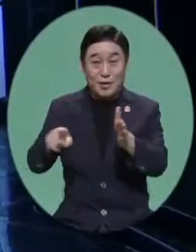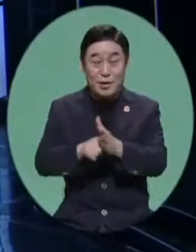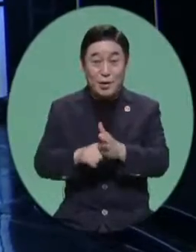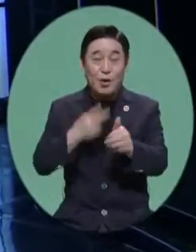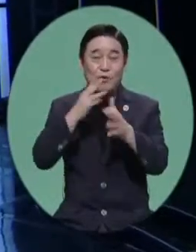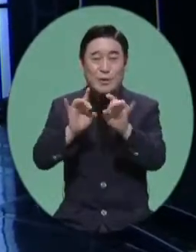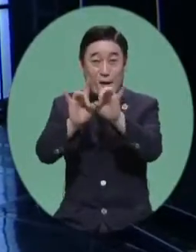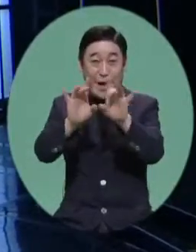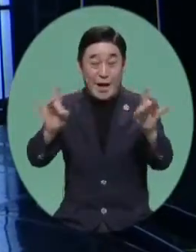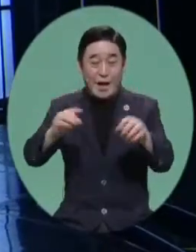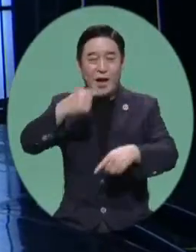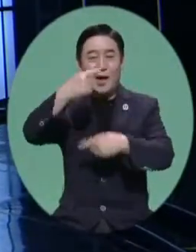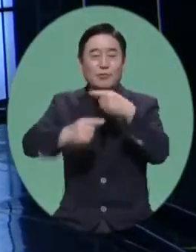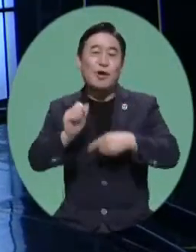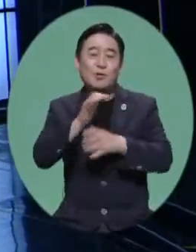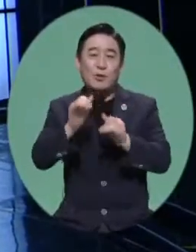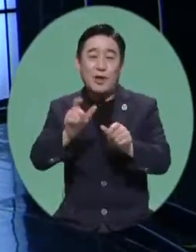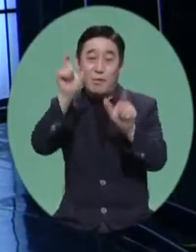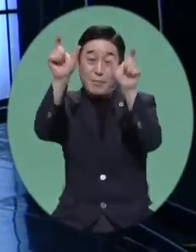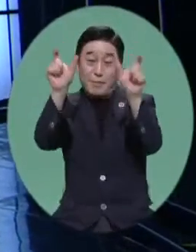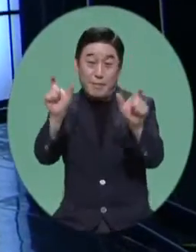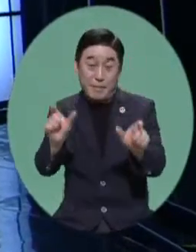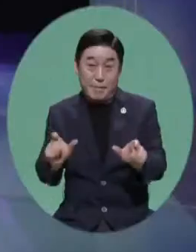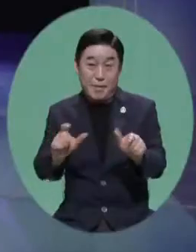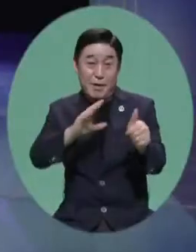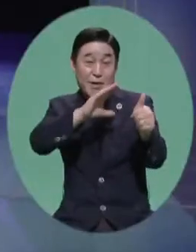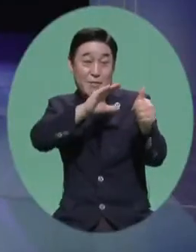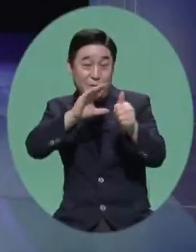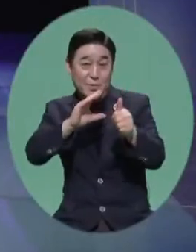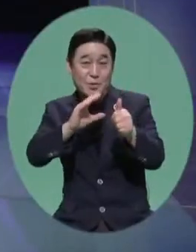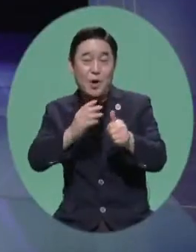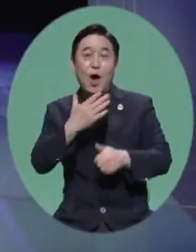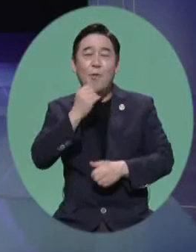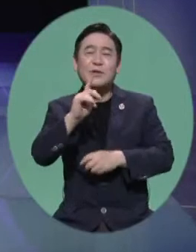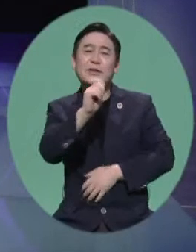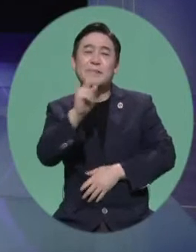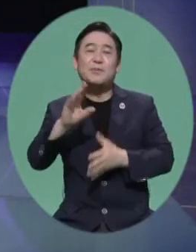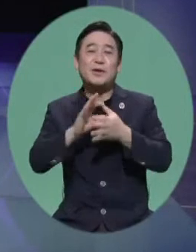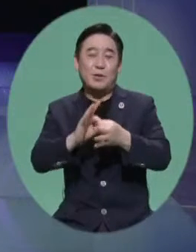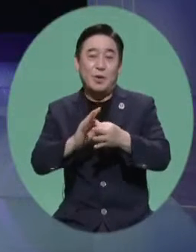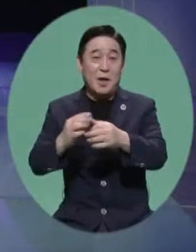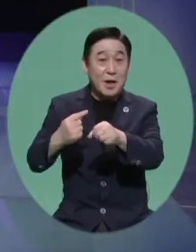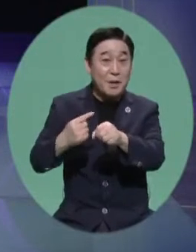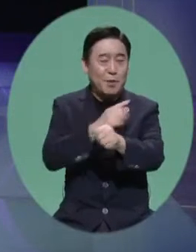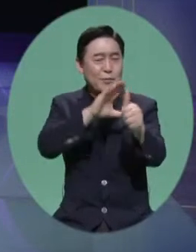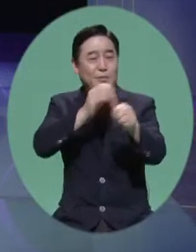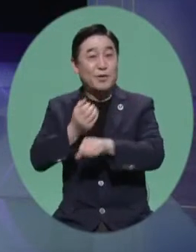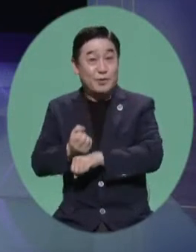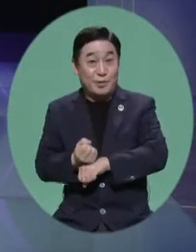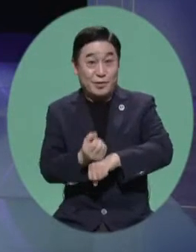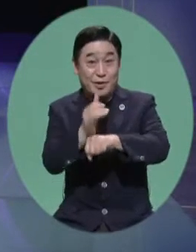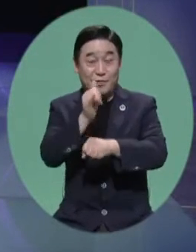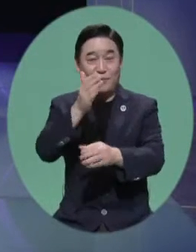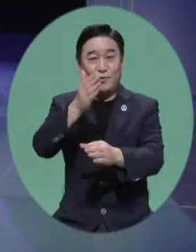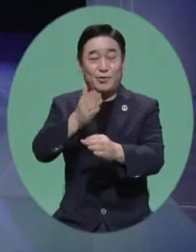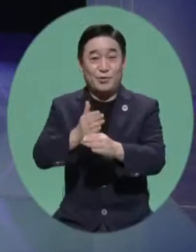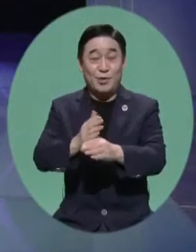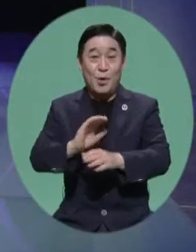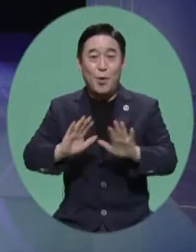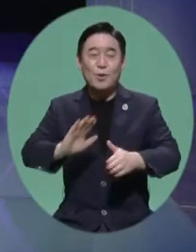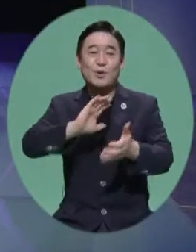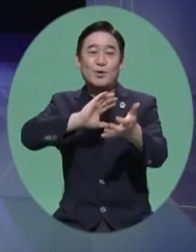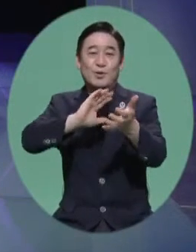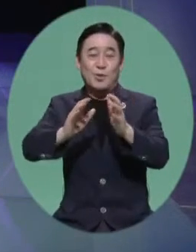후보자 * 수화통역사 가 배치된 방송도 복지 티비에서 별도로 생중계 되고 있음을 알려드리겠습니다 오늘